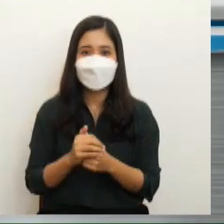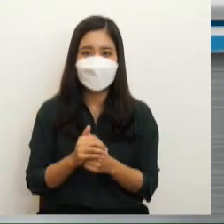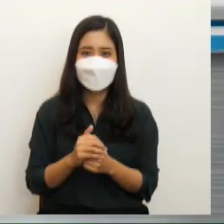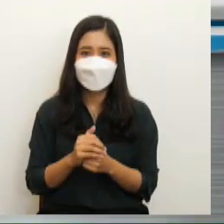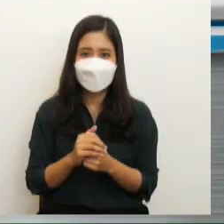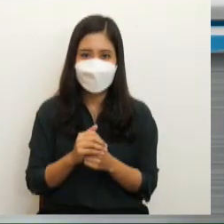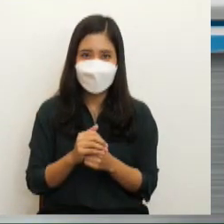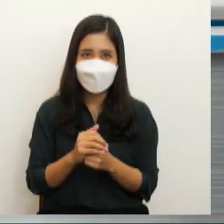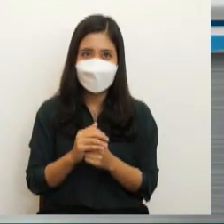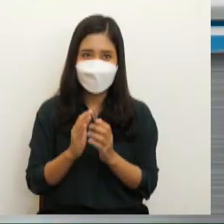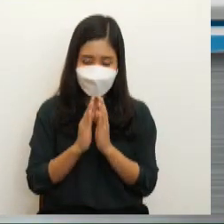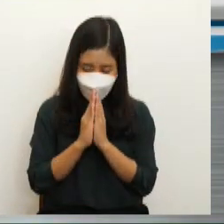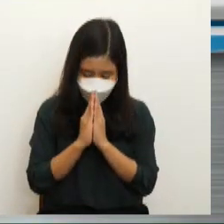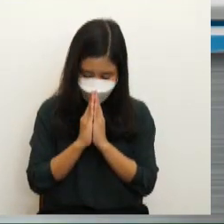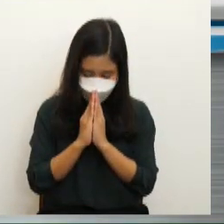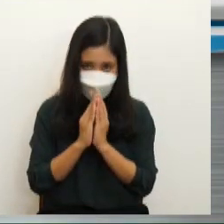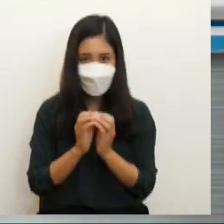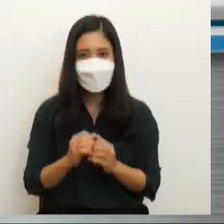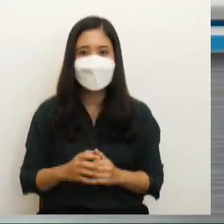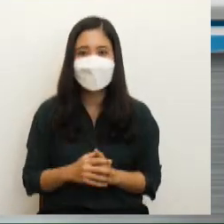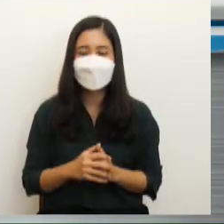จอกันเทปหน้านะคะสวัสดีค่ะ กระ